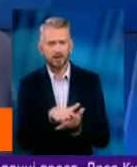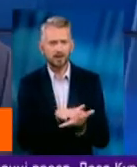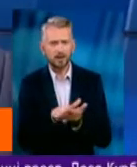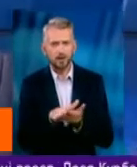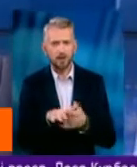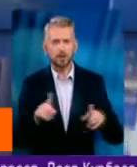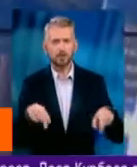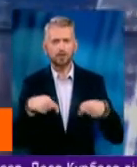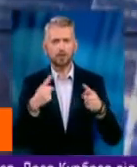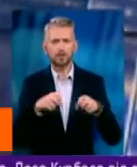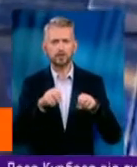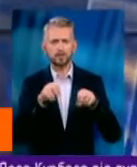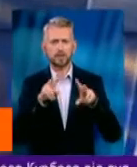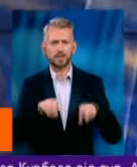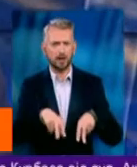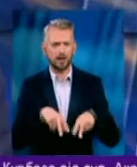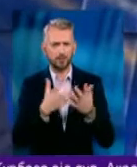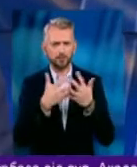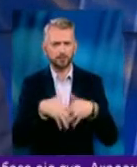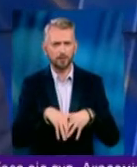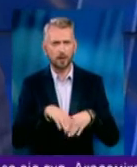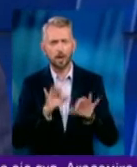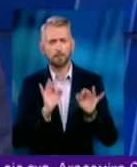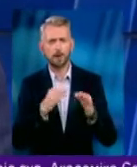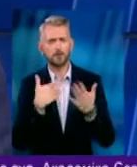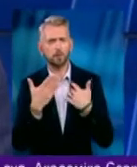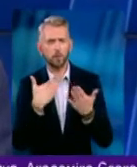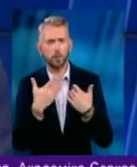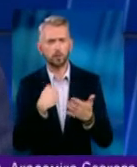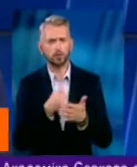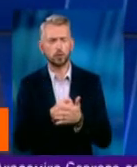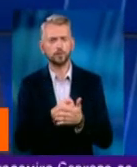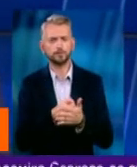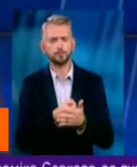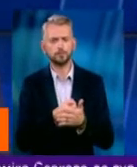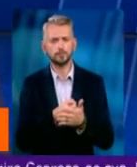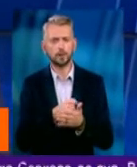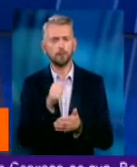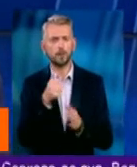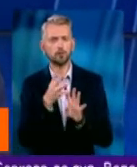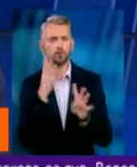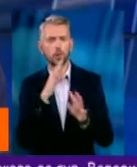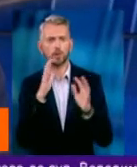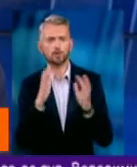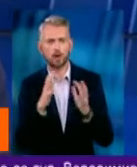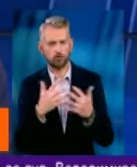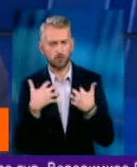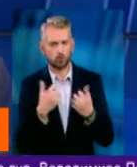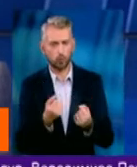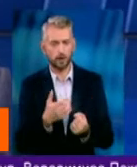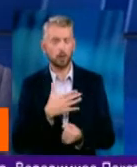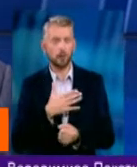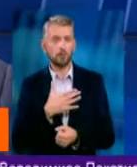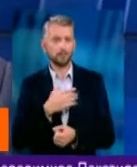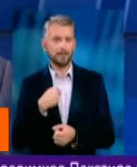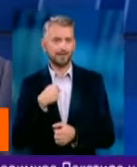створюється вертикаль і правильні підходи до, в першу чергу, збереження здоров'я. Тому що для моєму